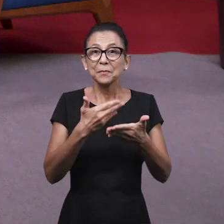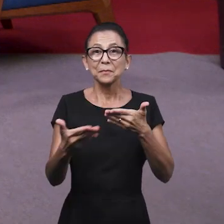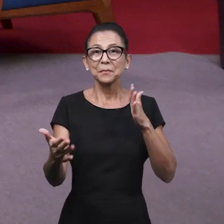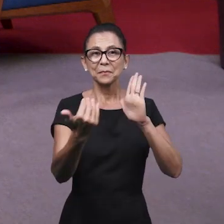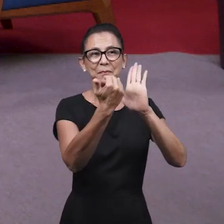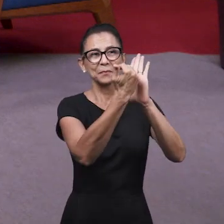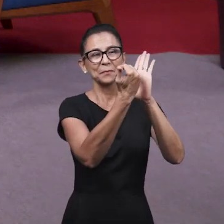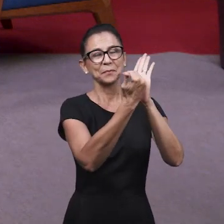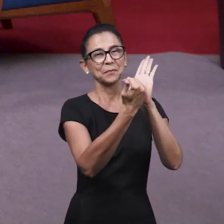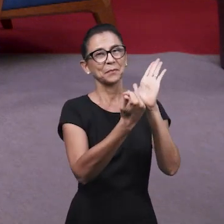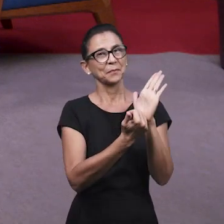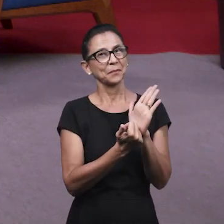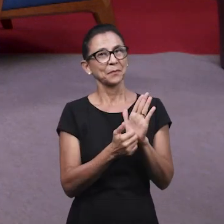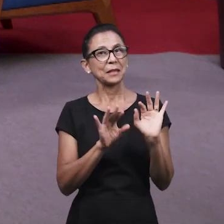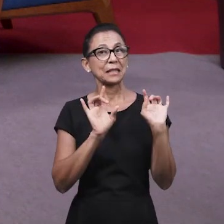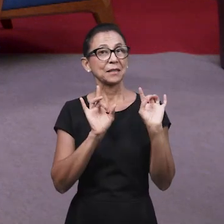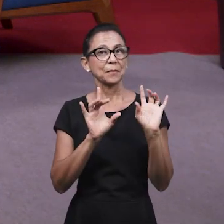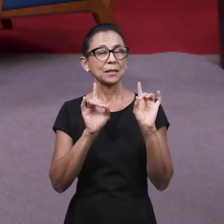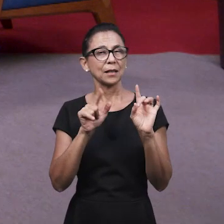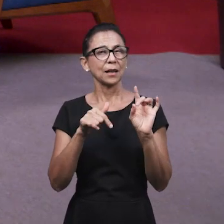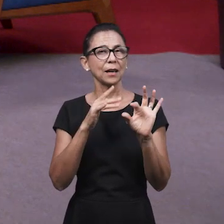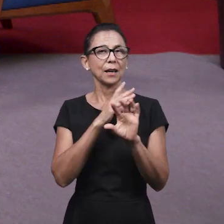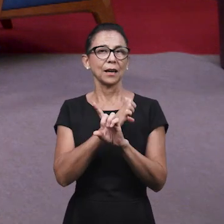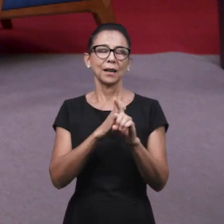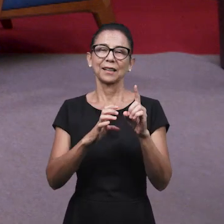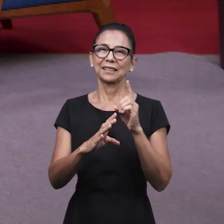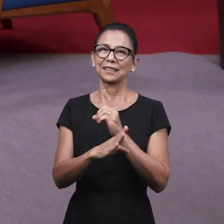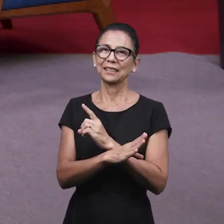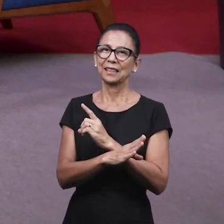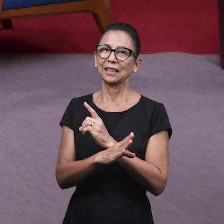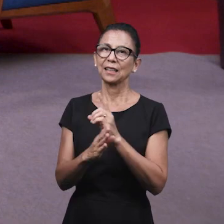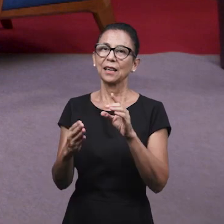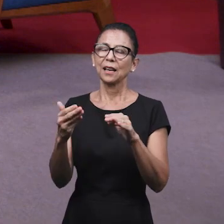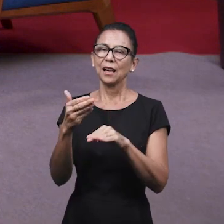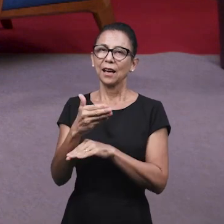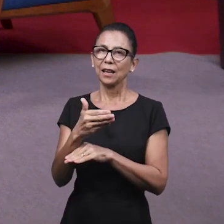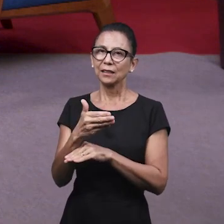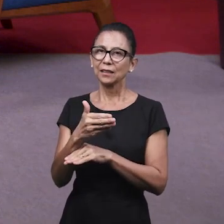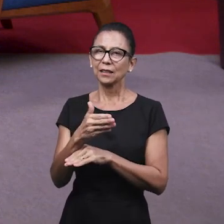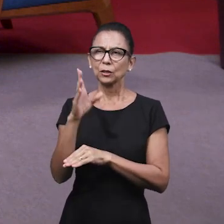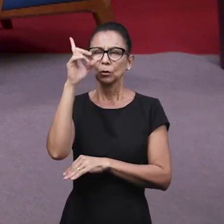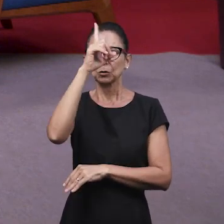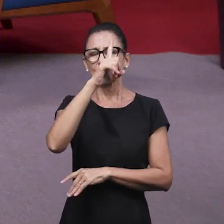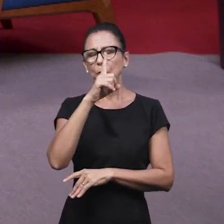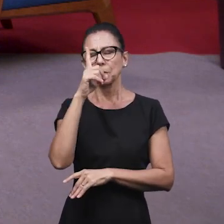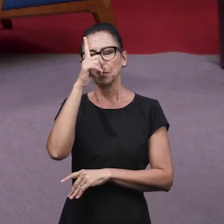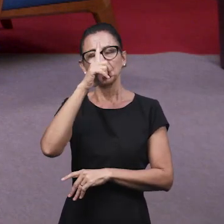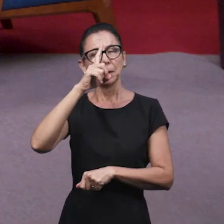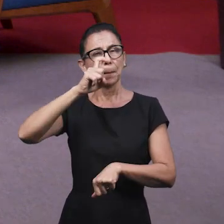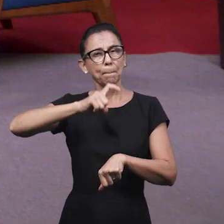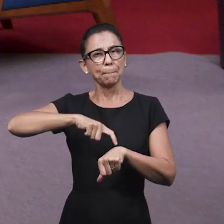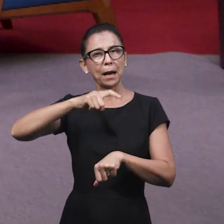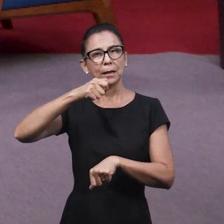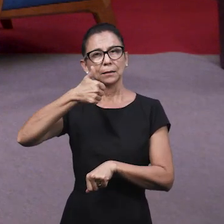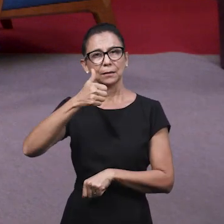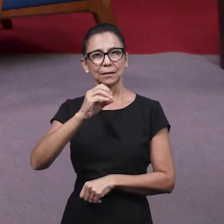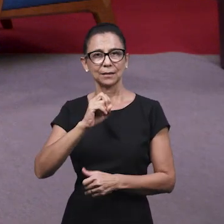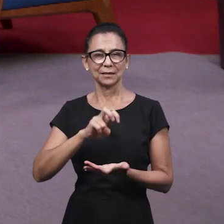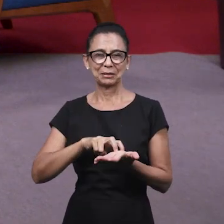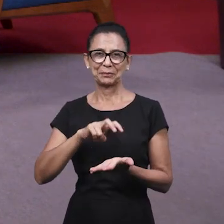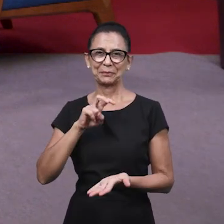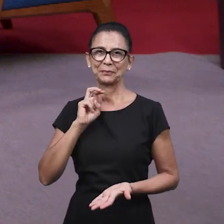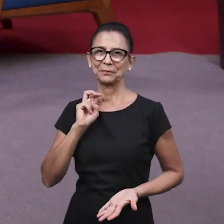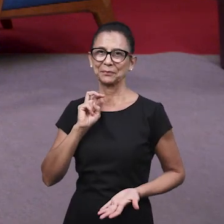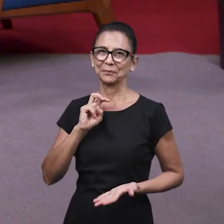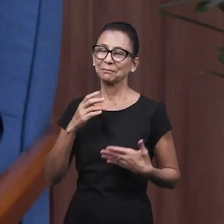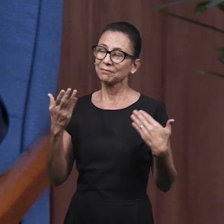perca a nossa et programação. sur YouTube. Il ne ratez pas une programmation spéciale économie dominicale qui est diffusée tous les dimanches à